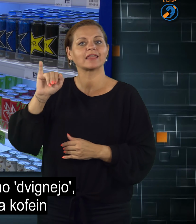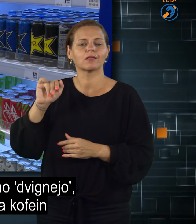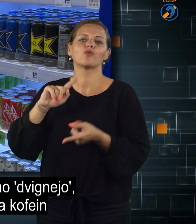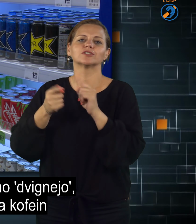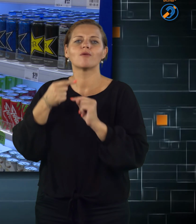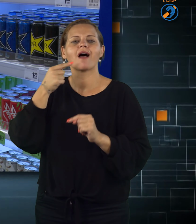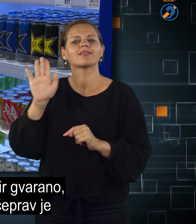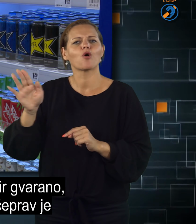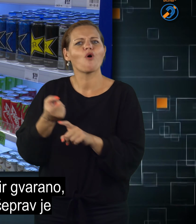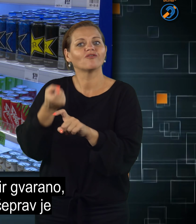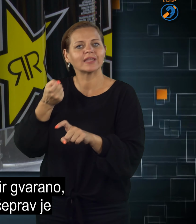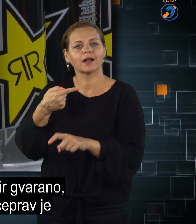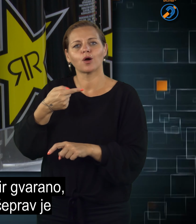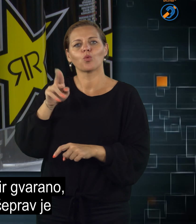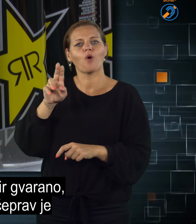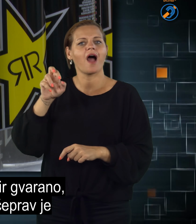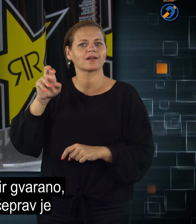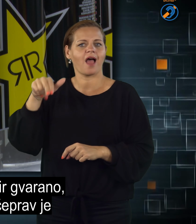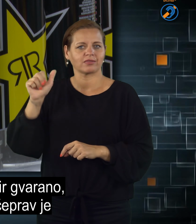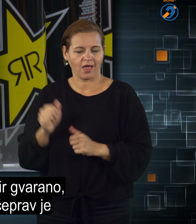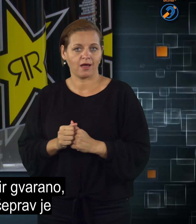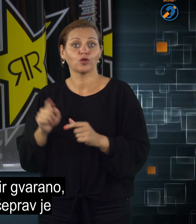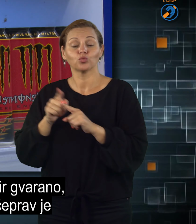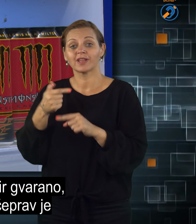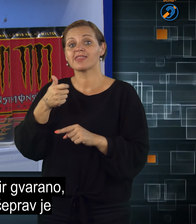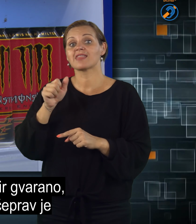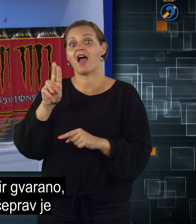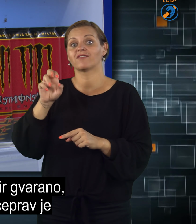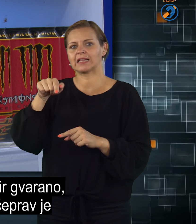je znanstvenih dokazov o energijskem delovanju slednjega malo.